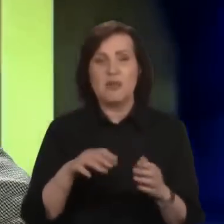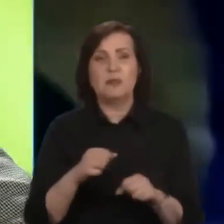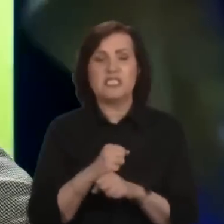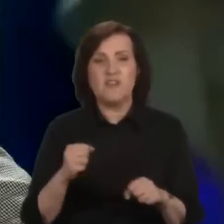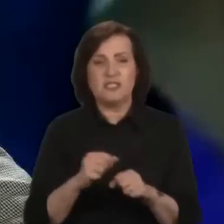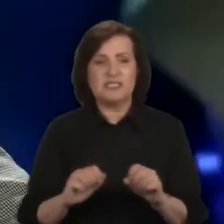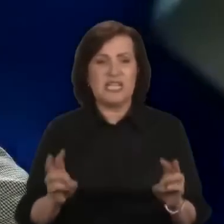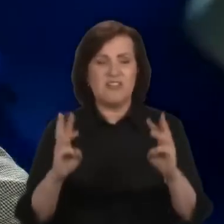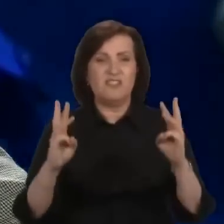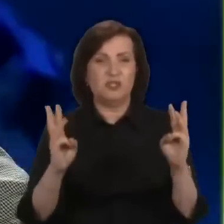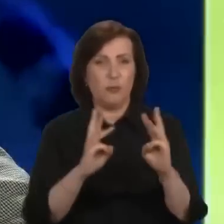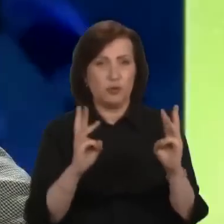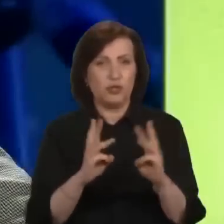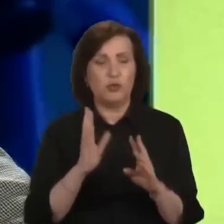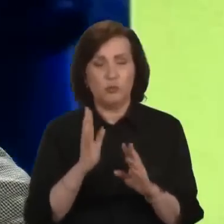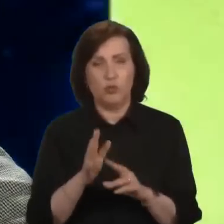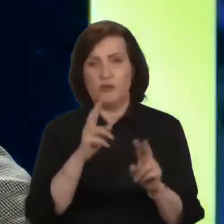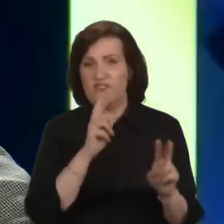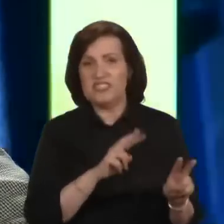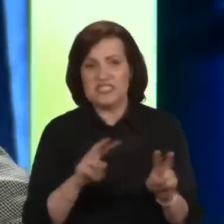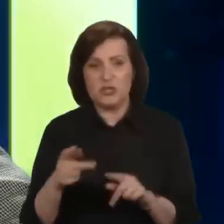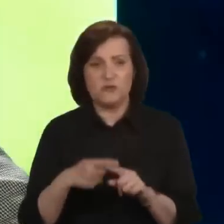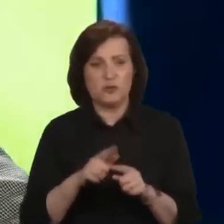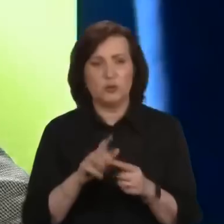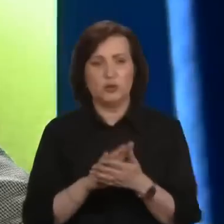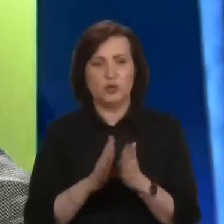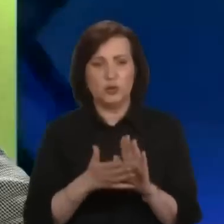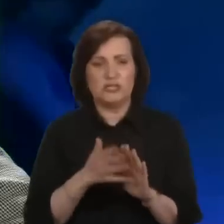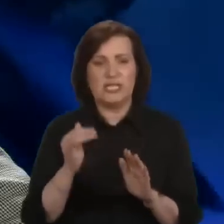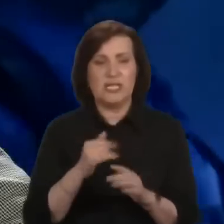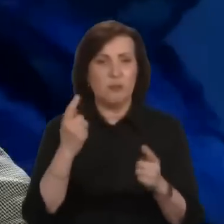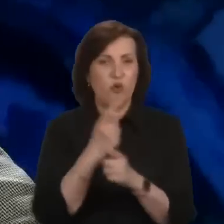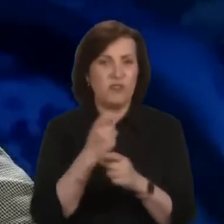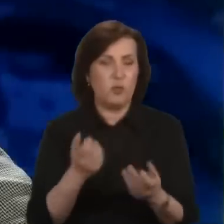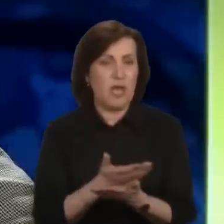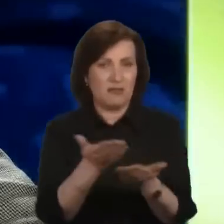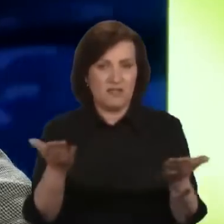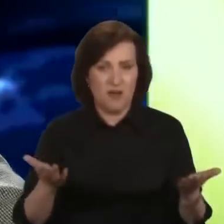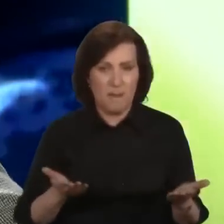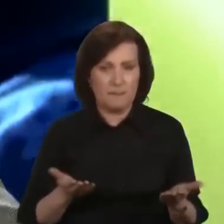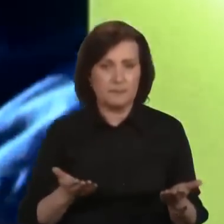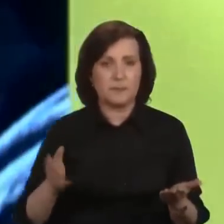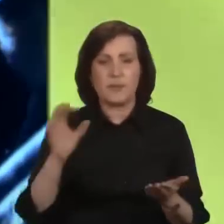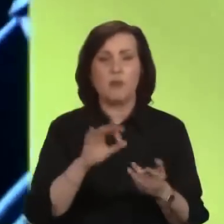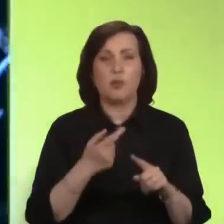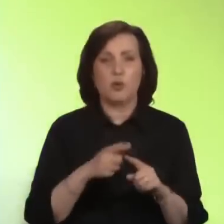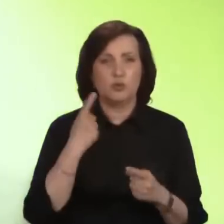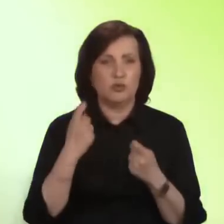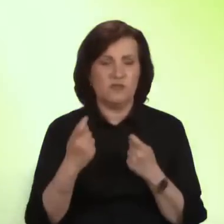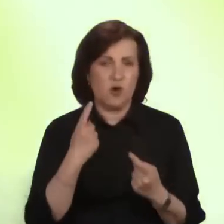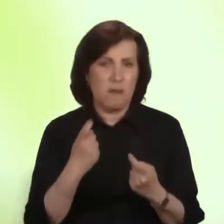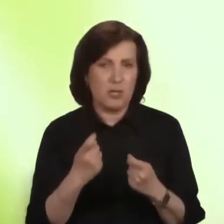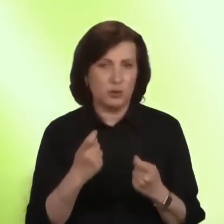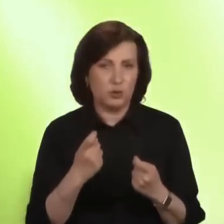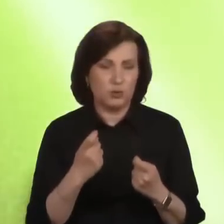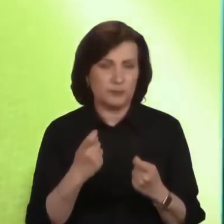вибухів зайнялися пожежі. Ми будемо відстежувати цю ситуацію і повідомляти вам про цю інформацію.